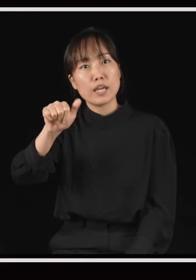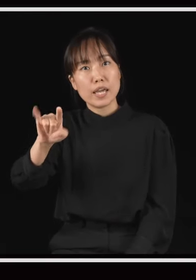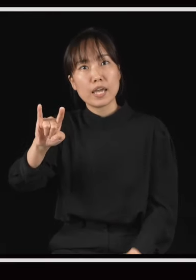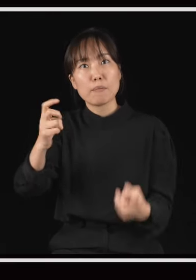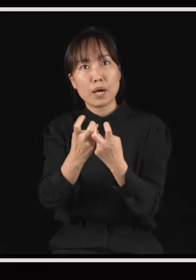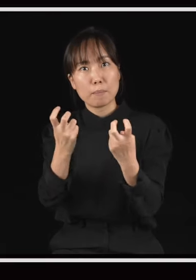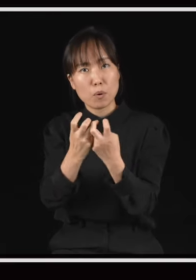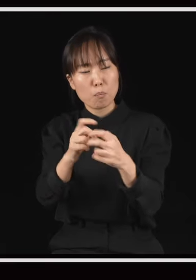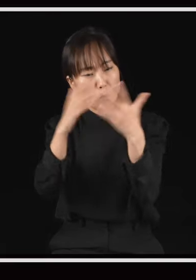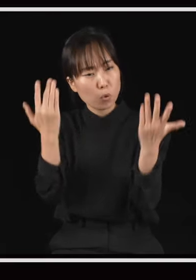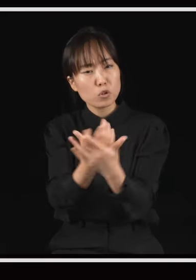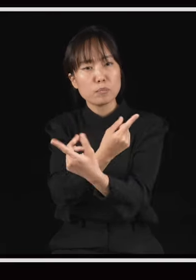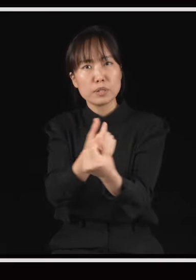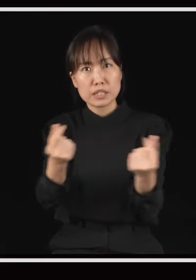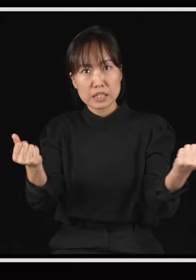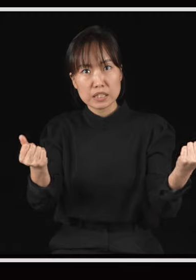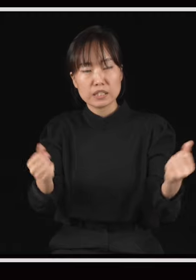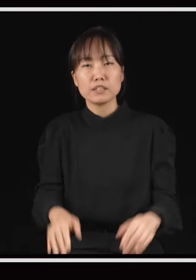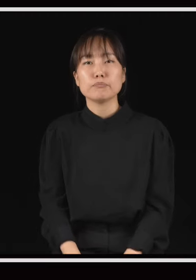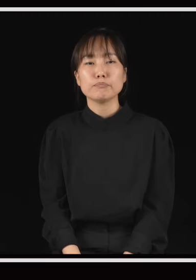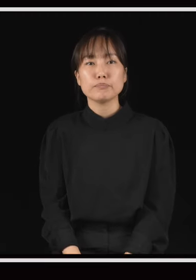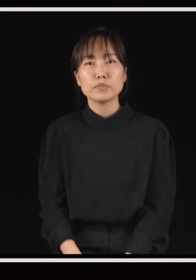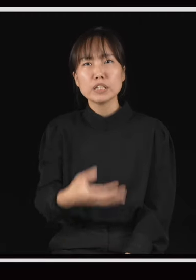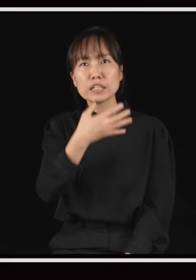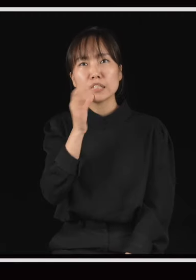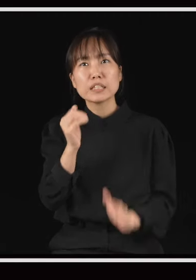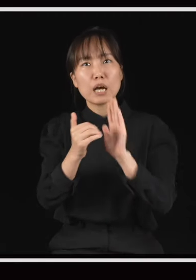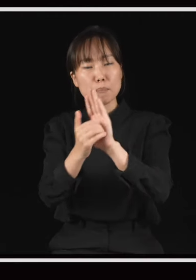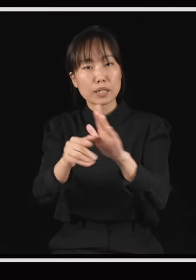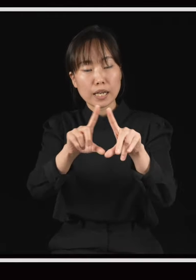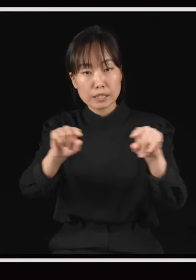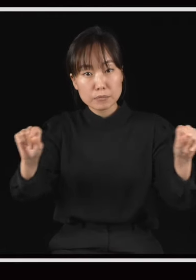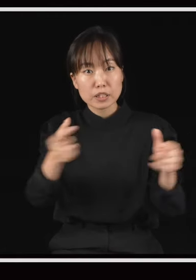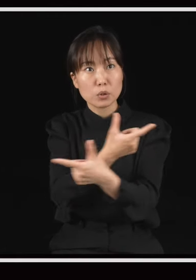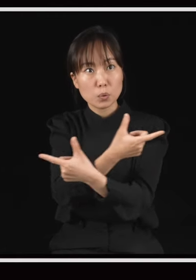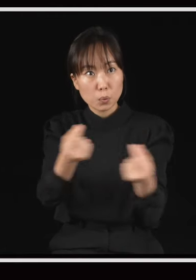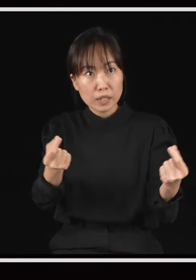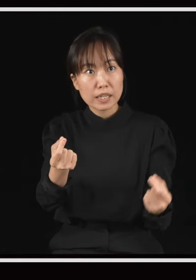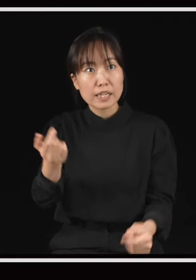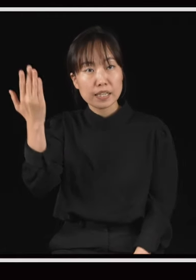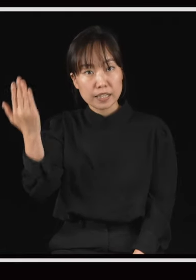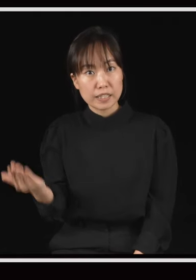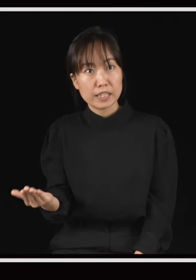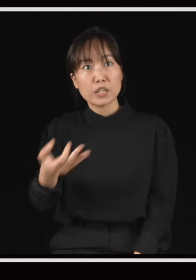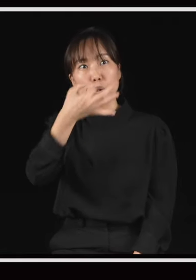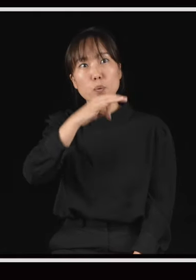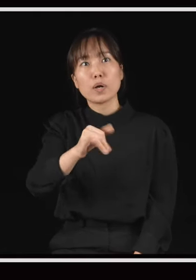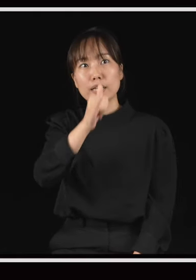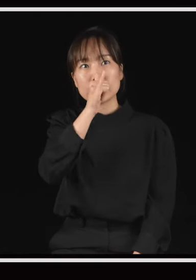있습니다. 장수 식단은 전부 다 이런 특성을 가지고 있다고 보시면 돼요.